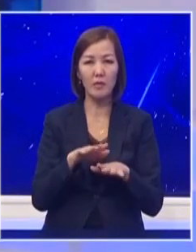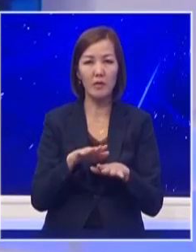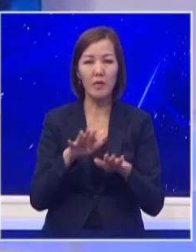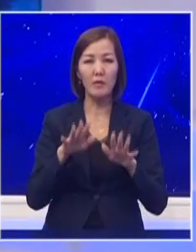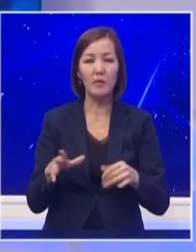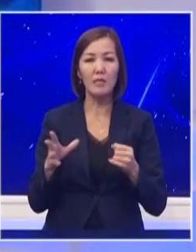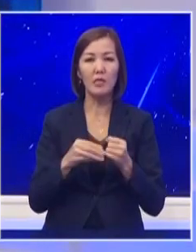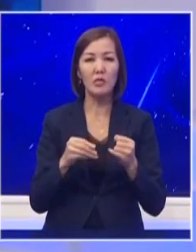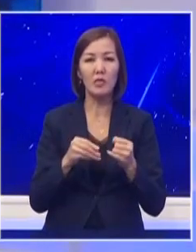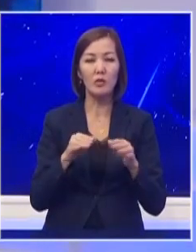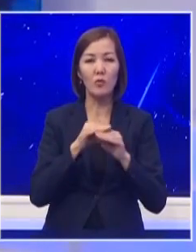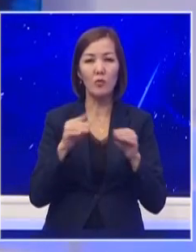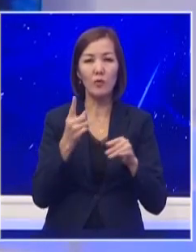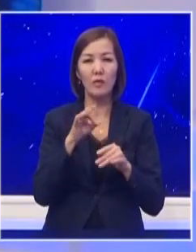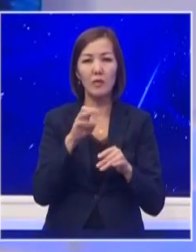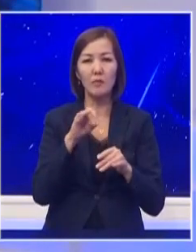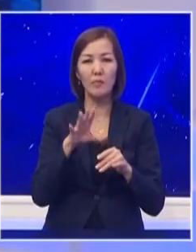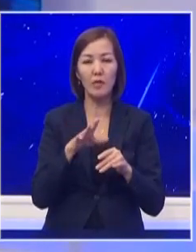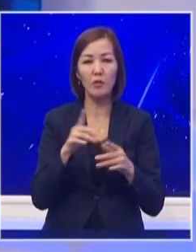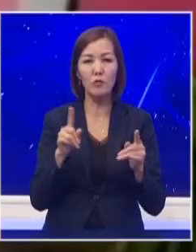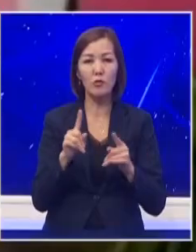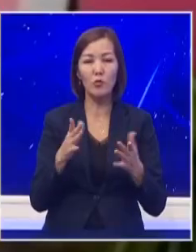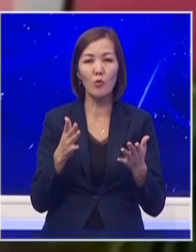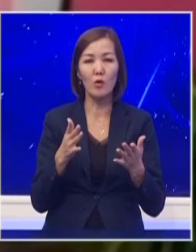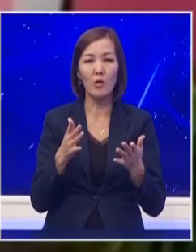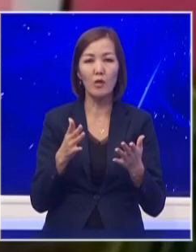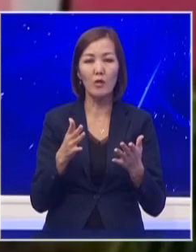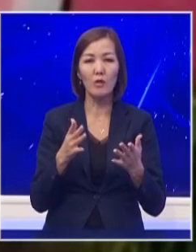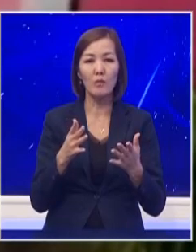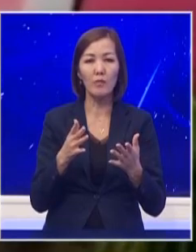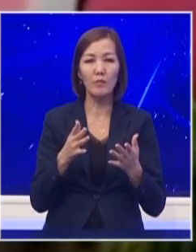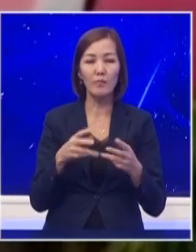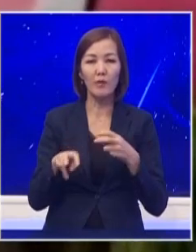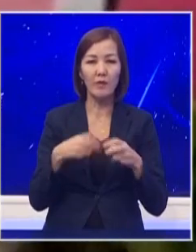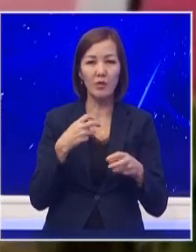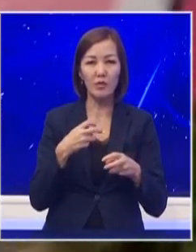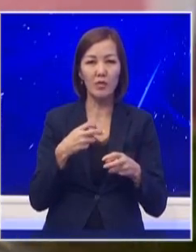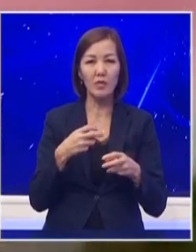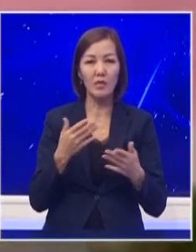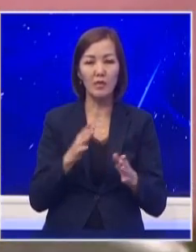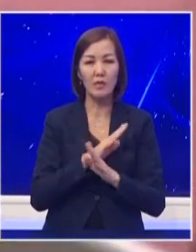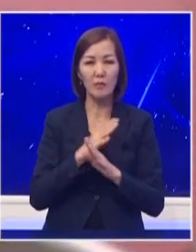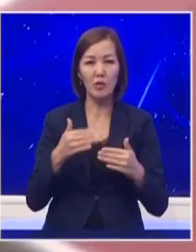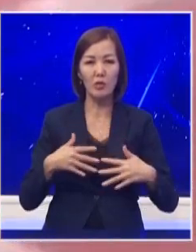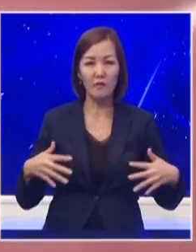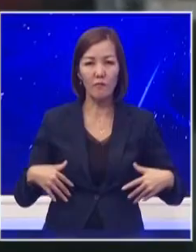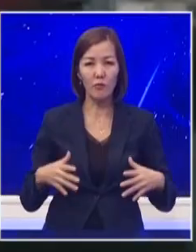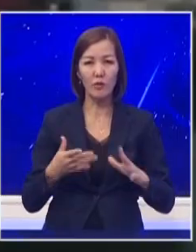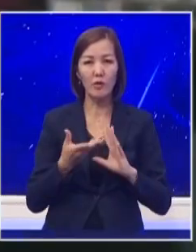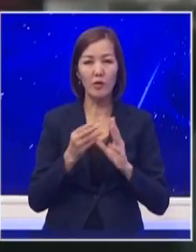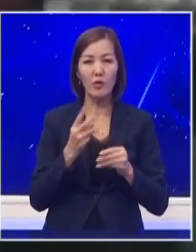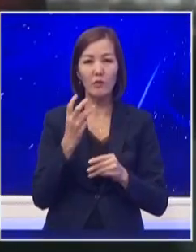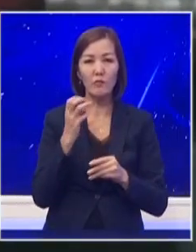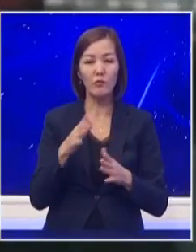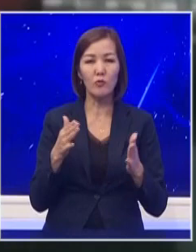уровень воды поднялся на высоту 1 метра что привело к праве что привело к повреждению имущества и гибели животных сообщается что